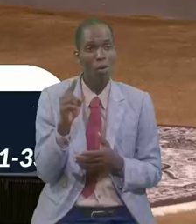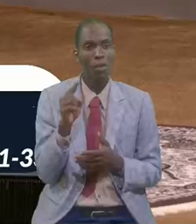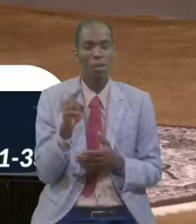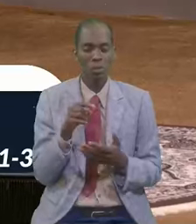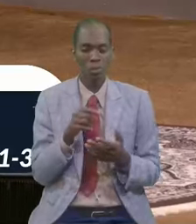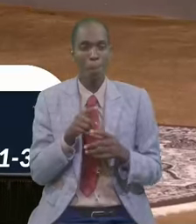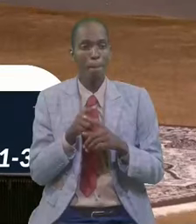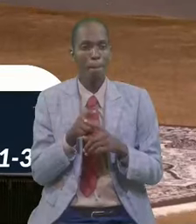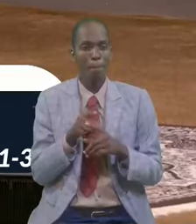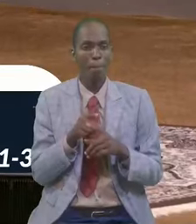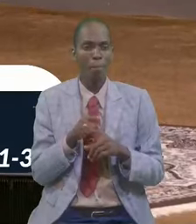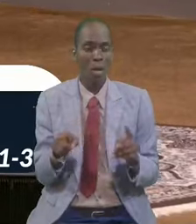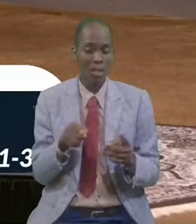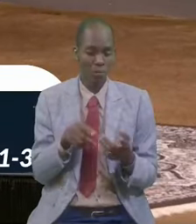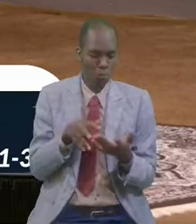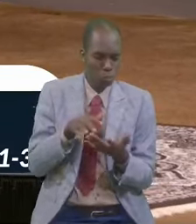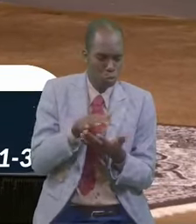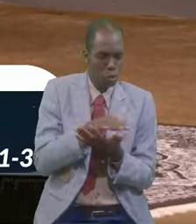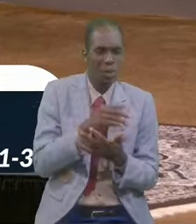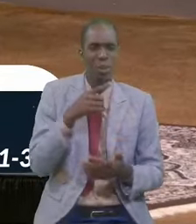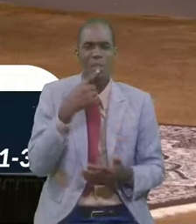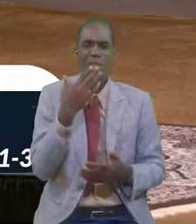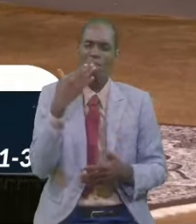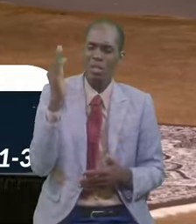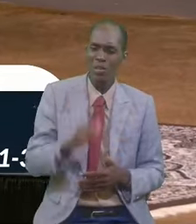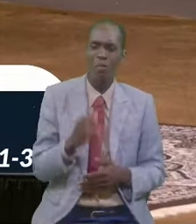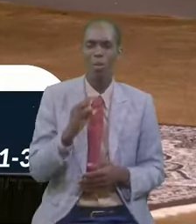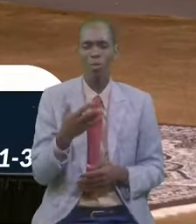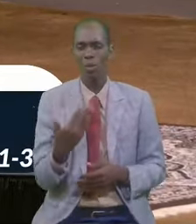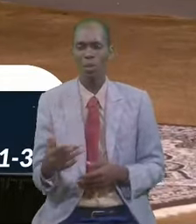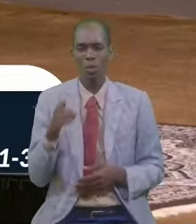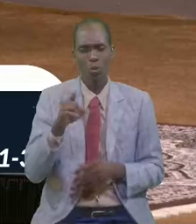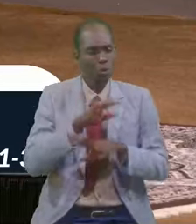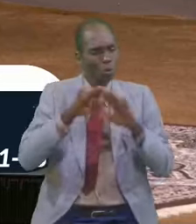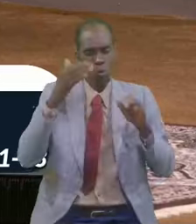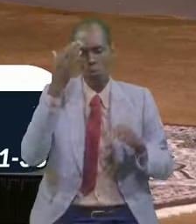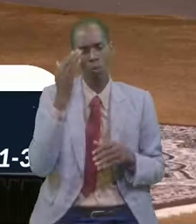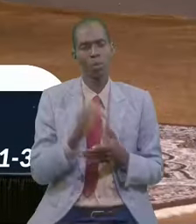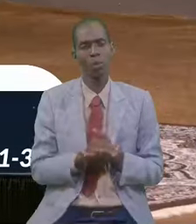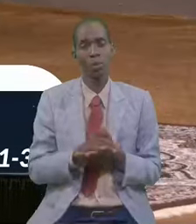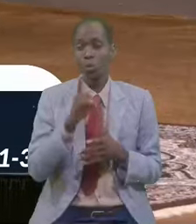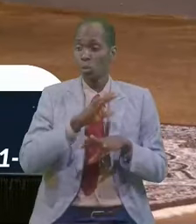Eux, au contraire, ils parlent d'une manière injurieuse